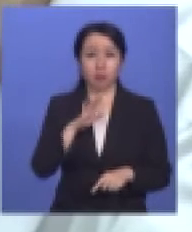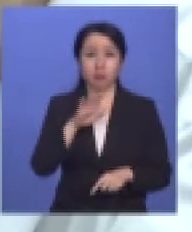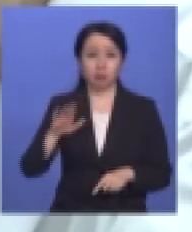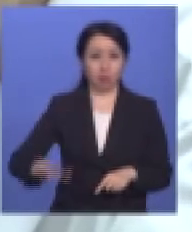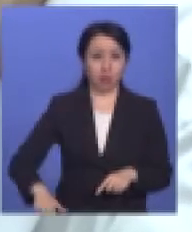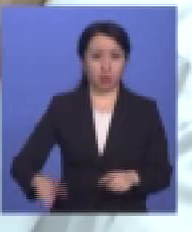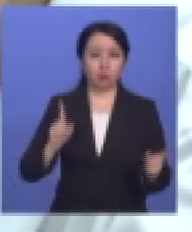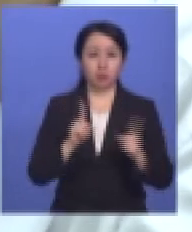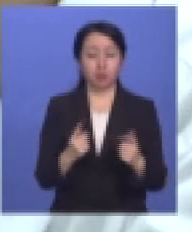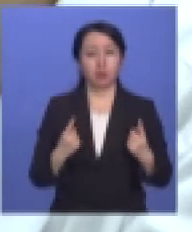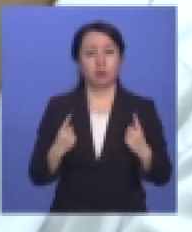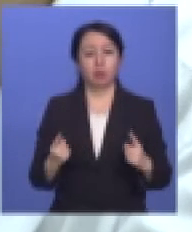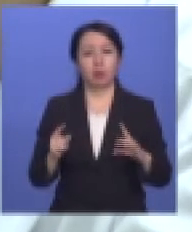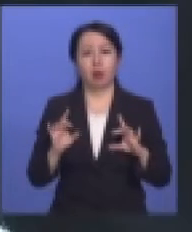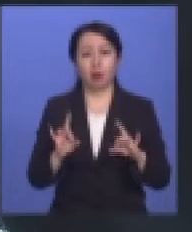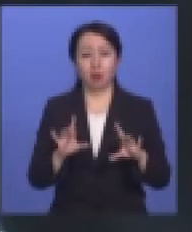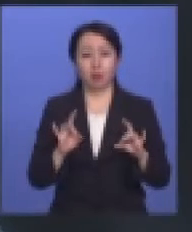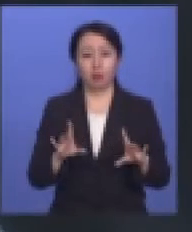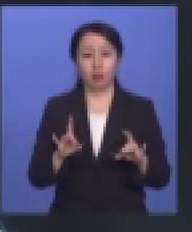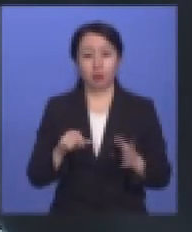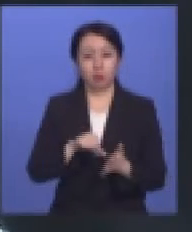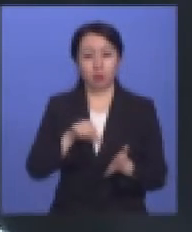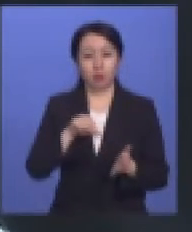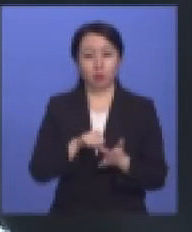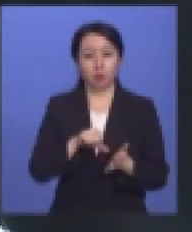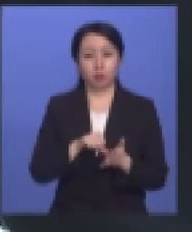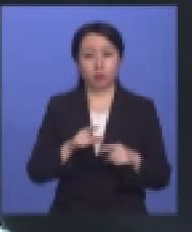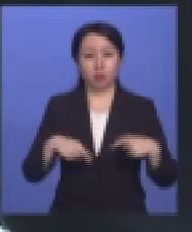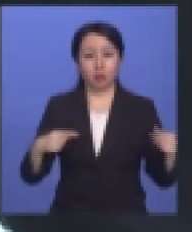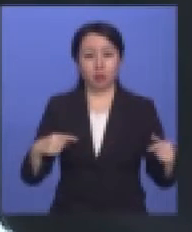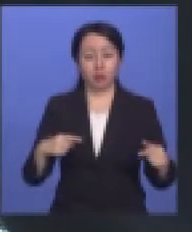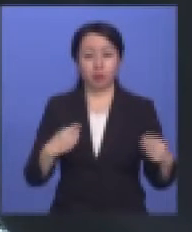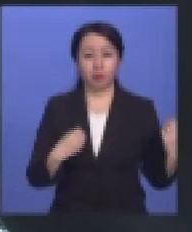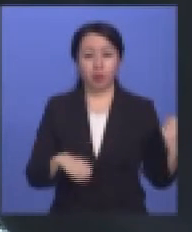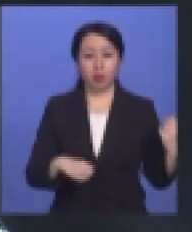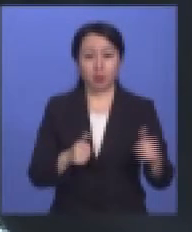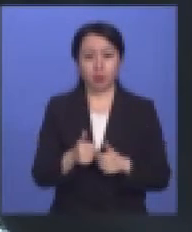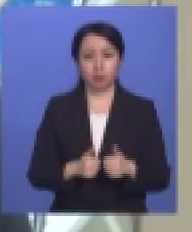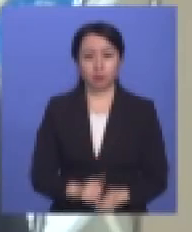Би с малых лет встречался со знаменитыми ораторами, принимал участие в различных айтысах.